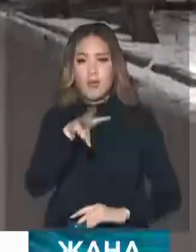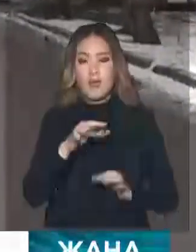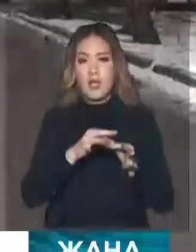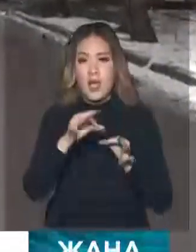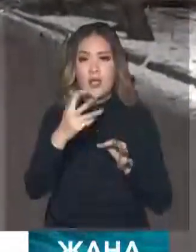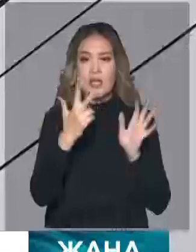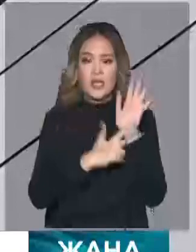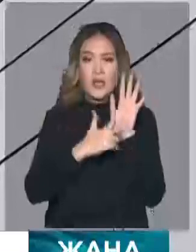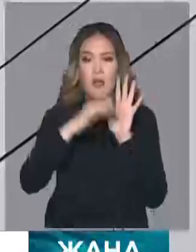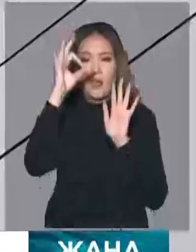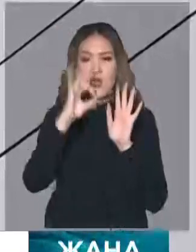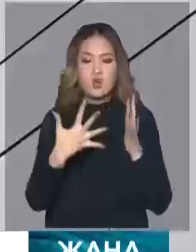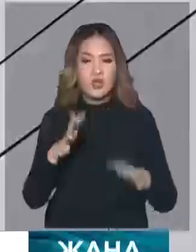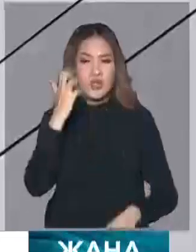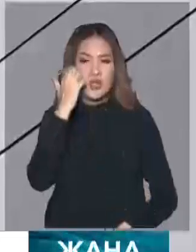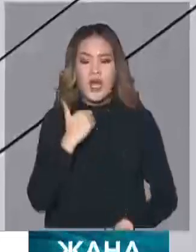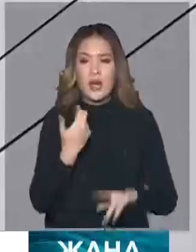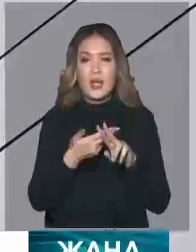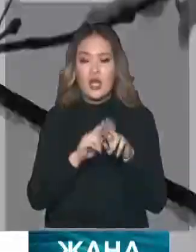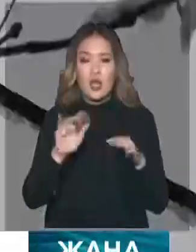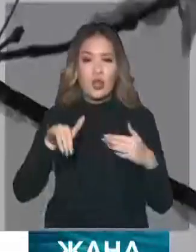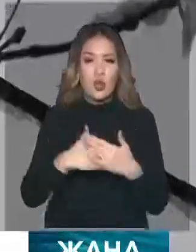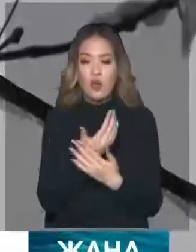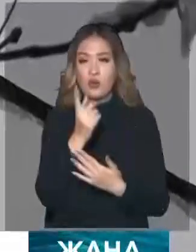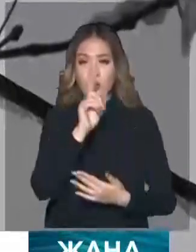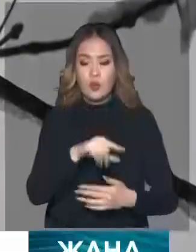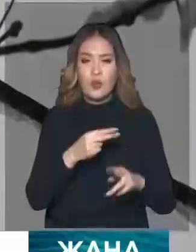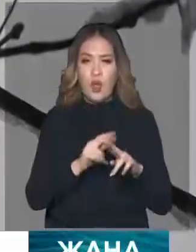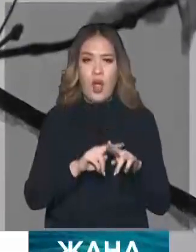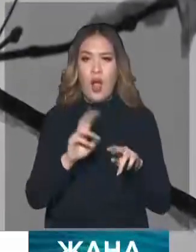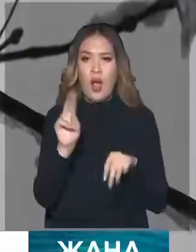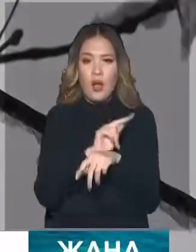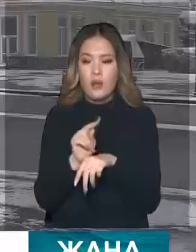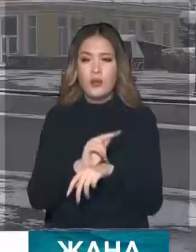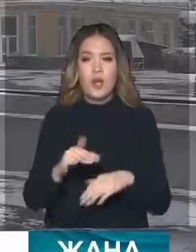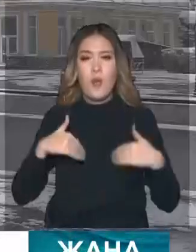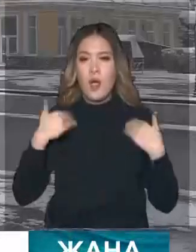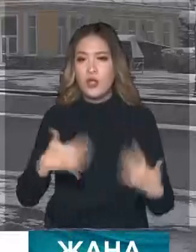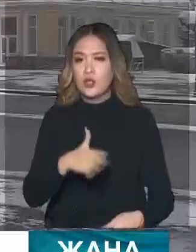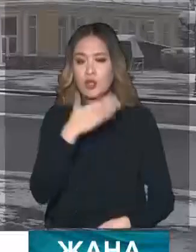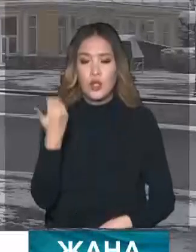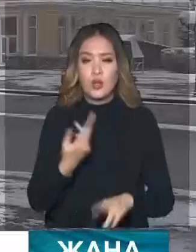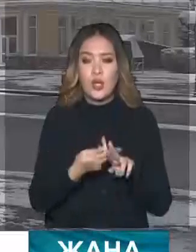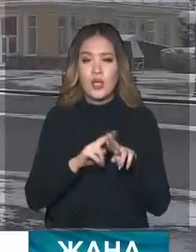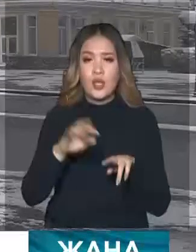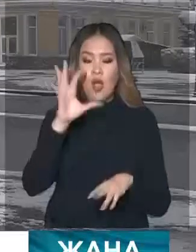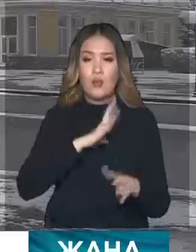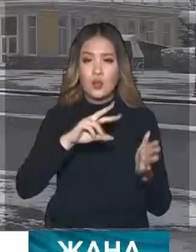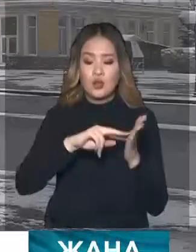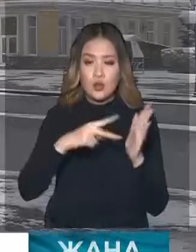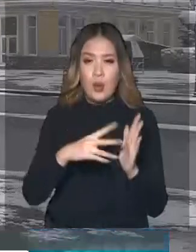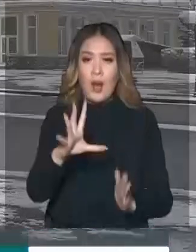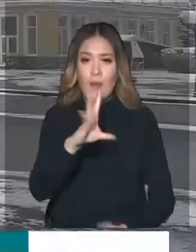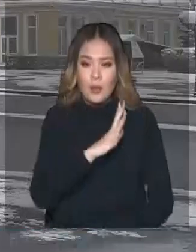соның 80% ескірген. Оны толығымен жаңартпаса, жамай бергеннен қайыр жоқ. Жергілікті билік алдағы 3 жылдық даму жоспарынан үмітті екенін